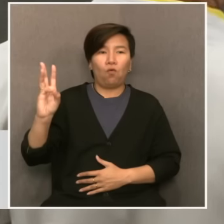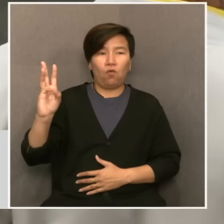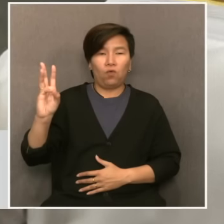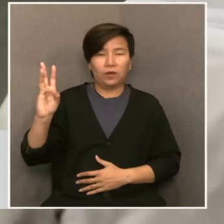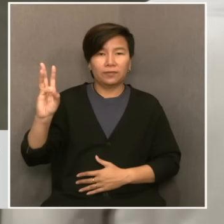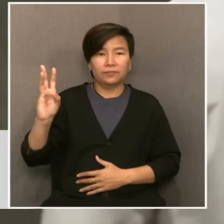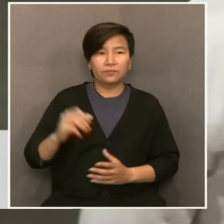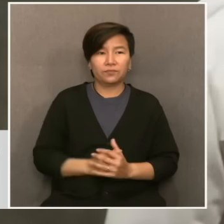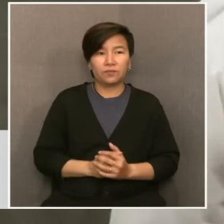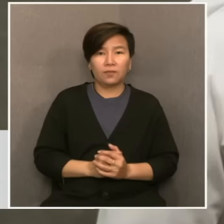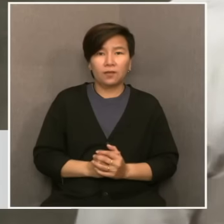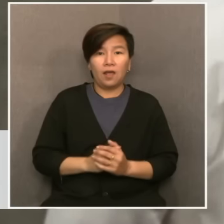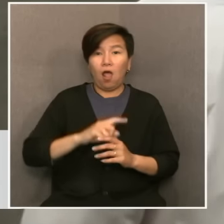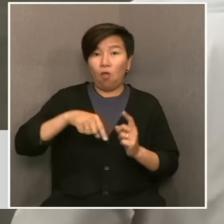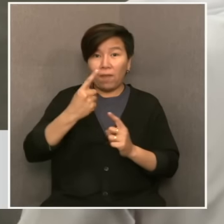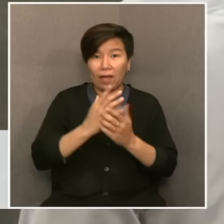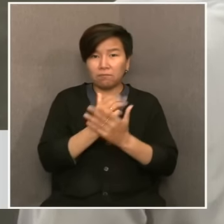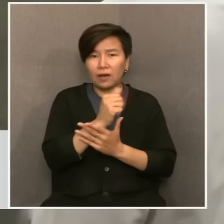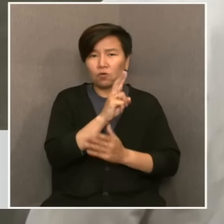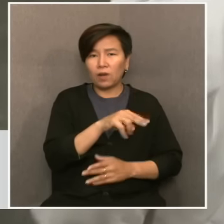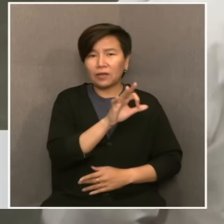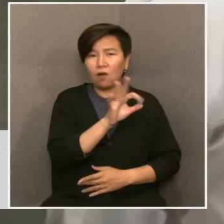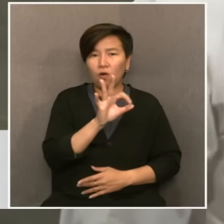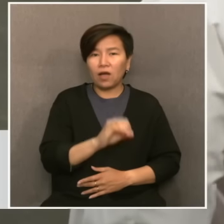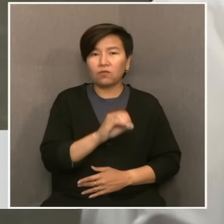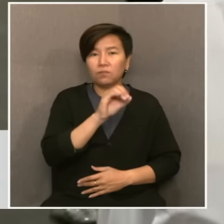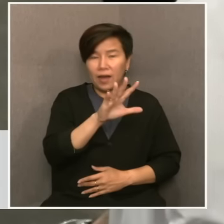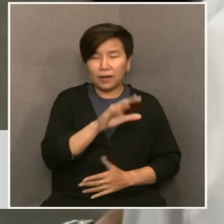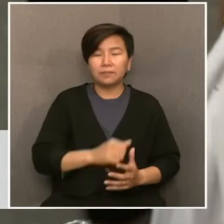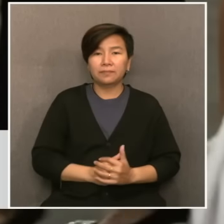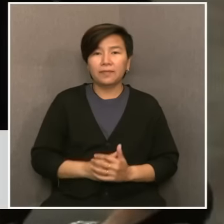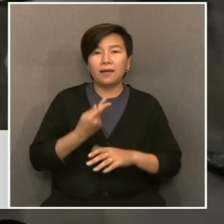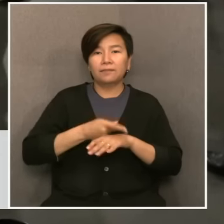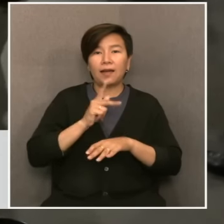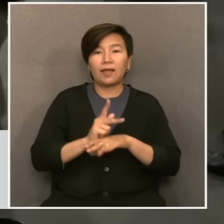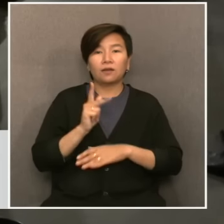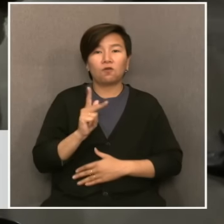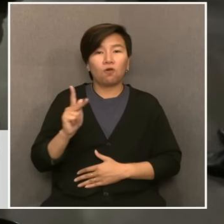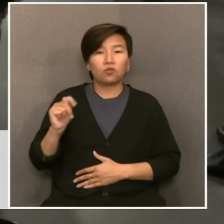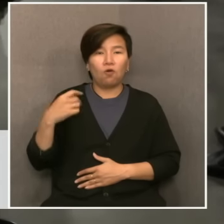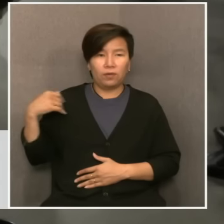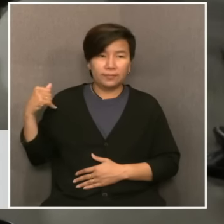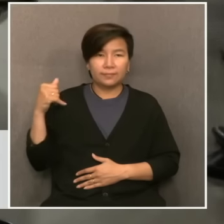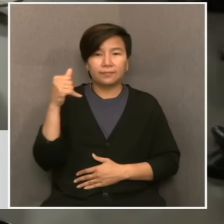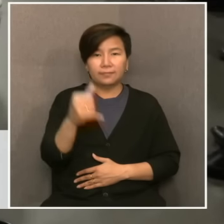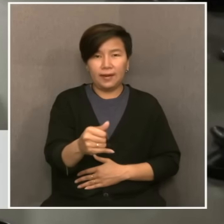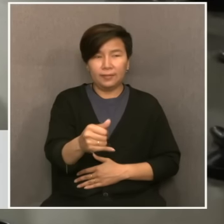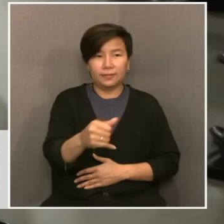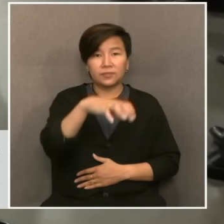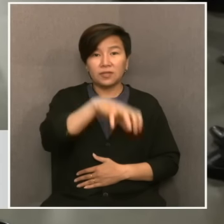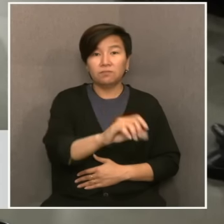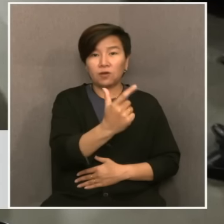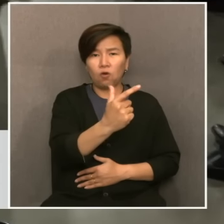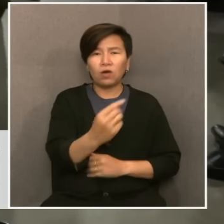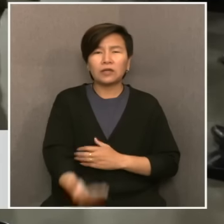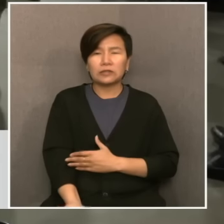นี้ 2,995 คนด้านนายอิทธิพรบุญประคองประธานกกต.นะคะก็เดินทางมาถึงสถานที่เลือกสว.ตั้งแต่ช่